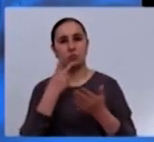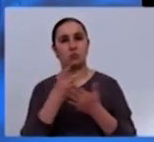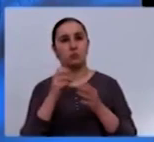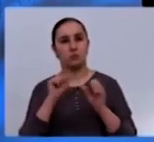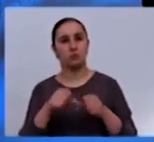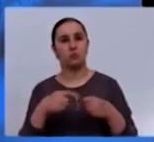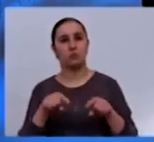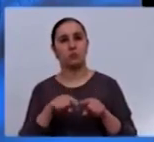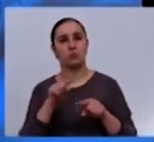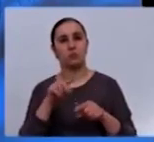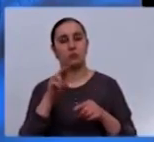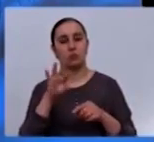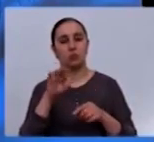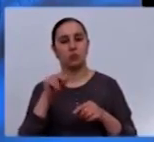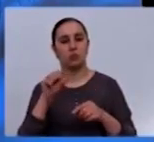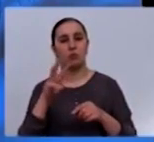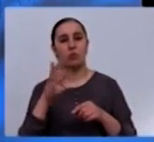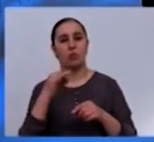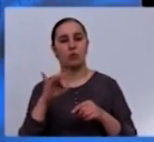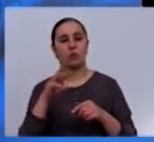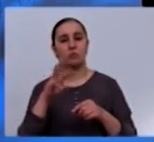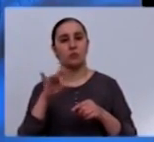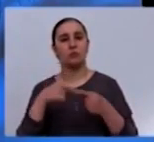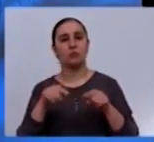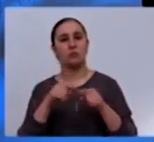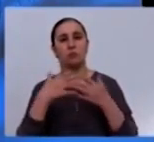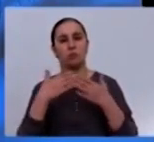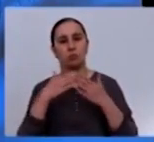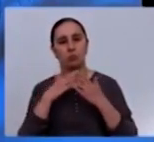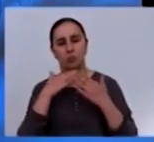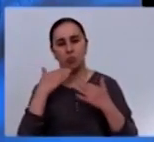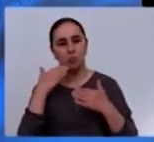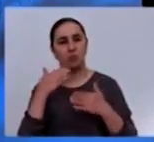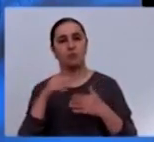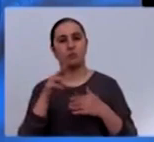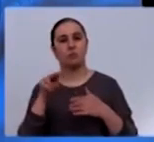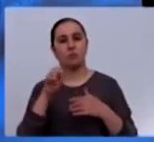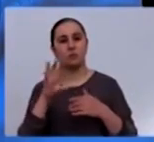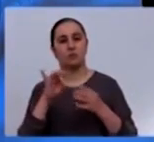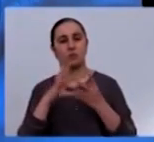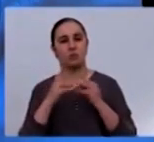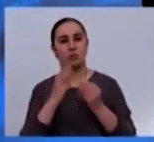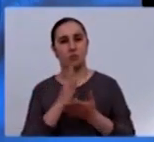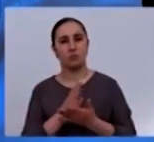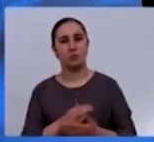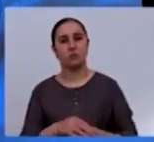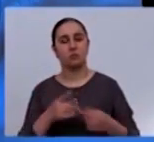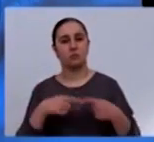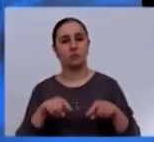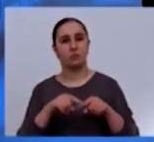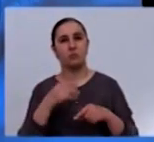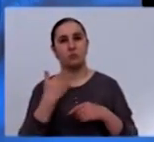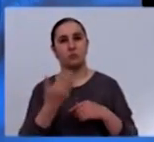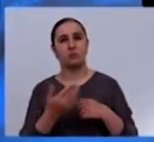Ko'rishingiz mumkin, bu yerda pochta, moy mir va bundan tashqari ko'plab dasturlar mavjud ekan. Endi